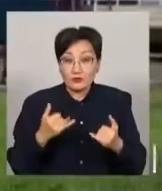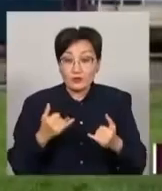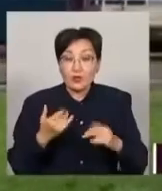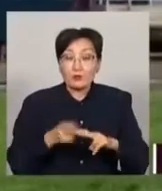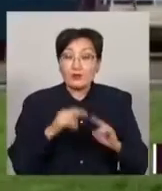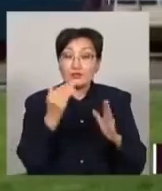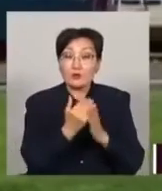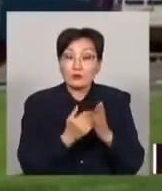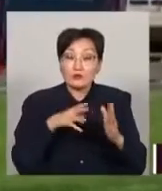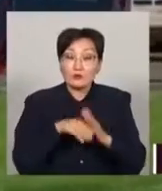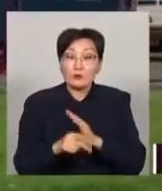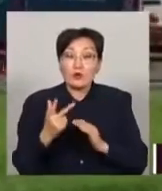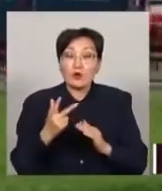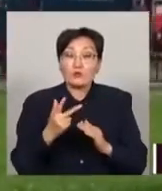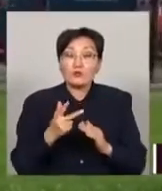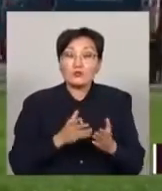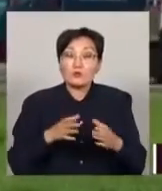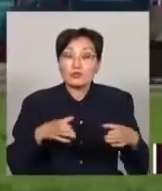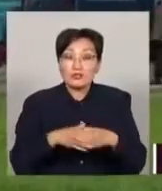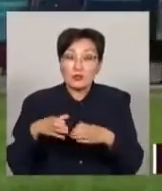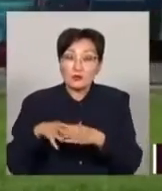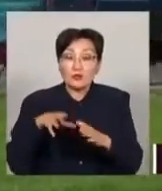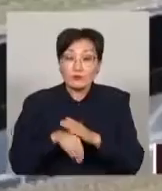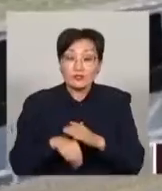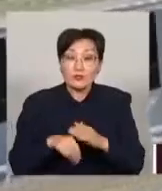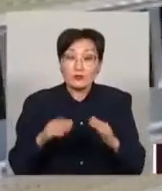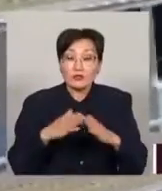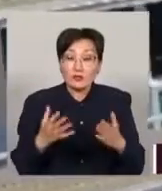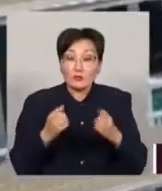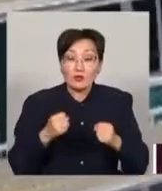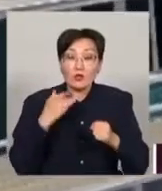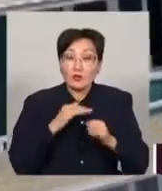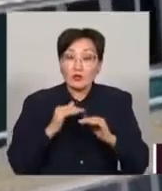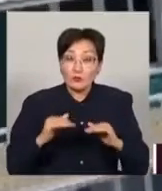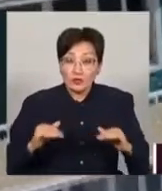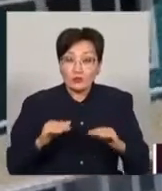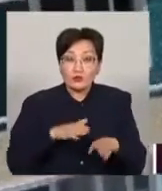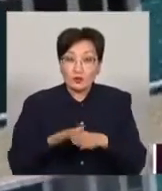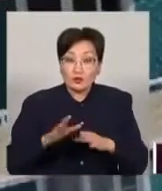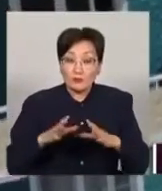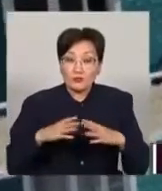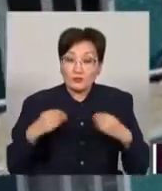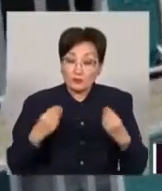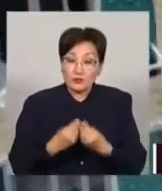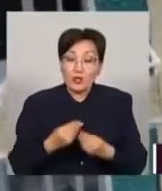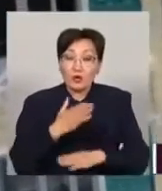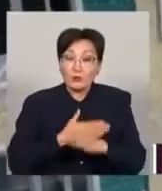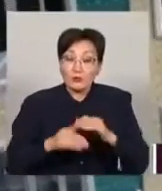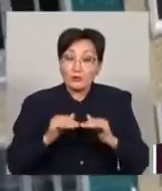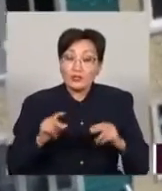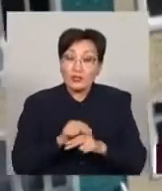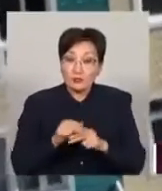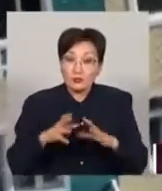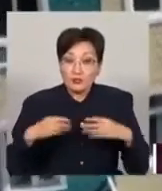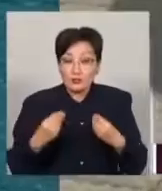бұл бағдарлама аясында үш санатқа кіретін адамдар баспана алады. Олар көп балалы толық емес және мүгедек баланы тәрбиелеп отырған отбасылар.